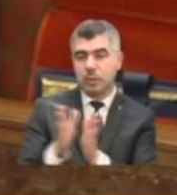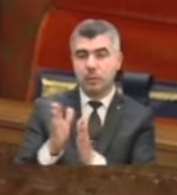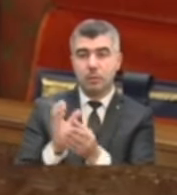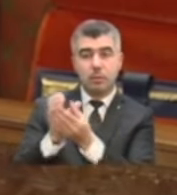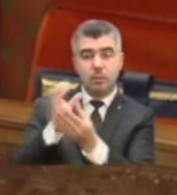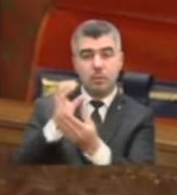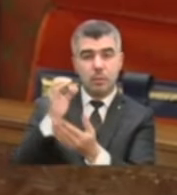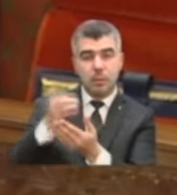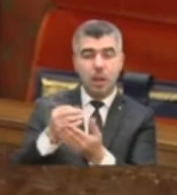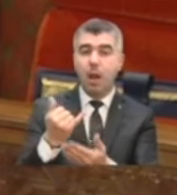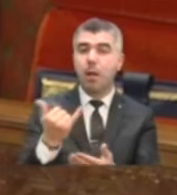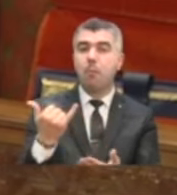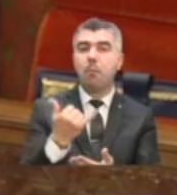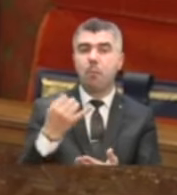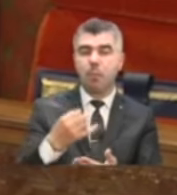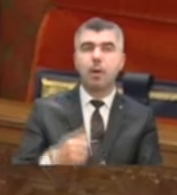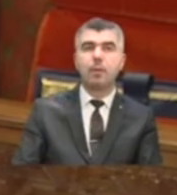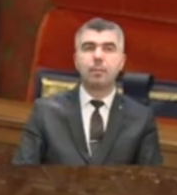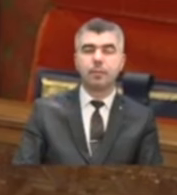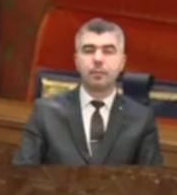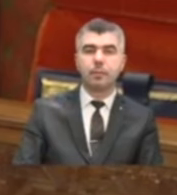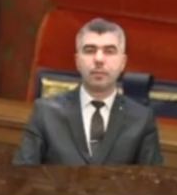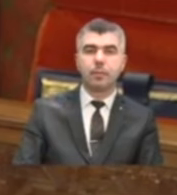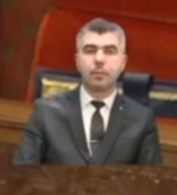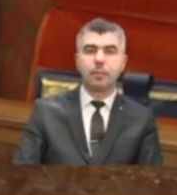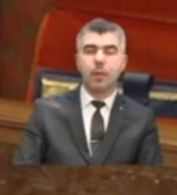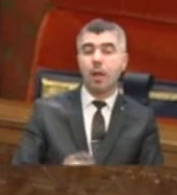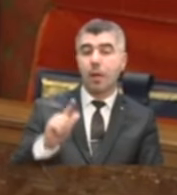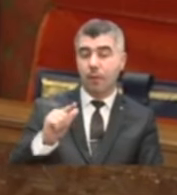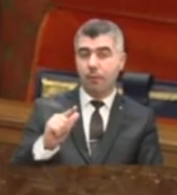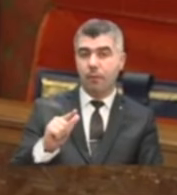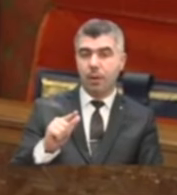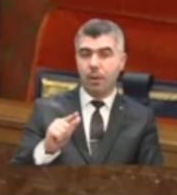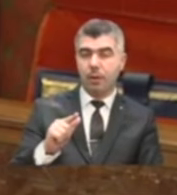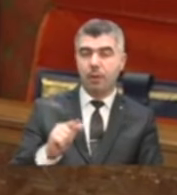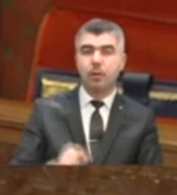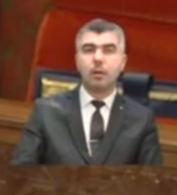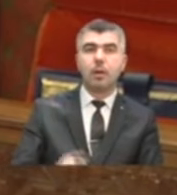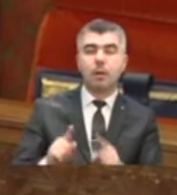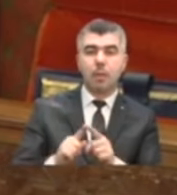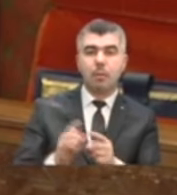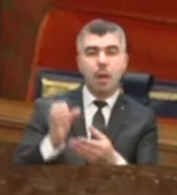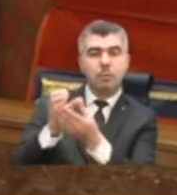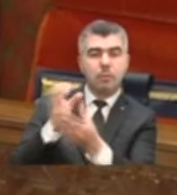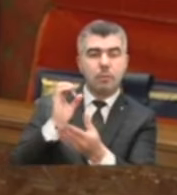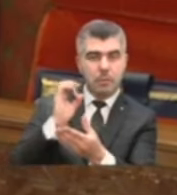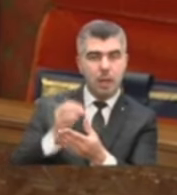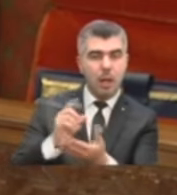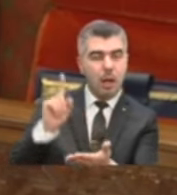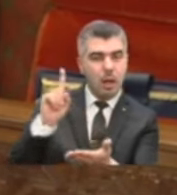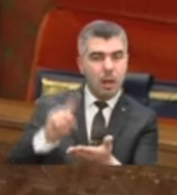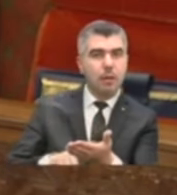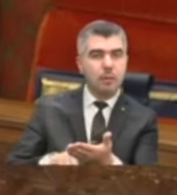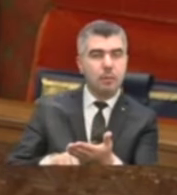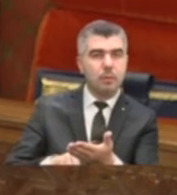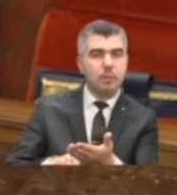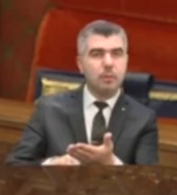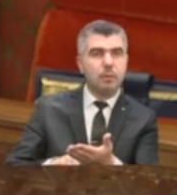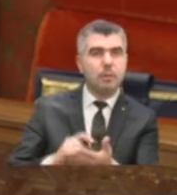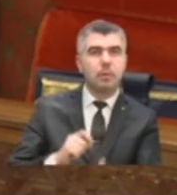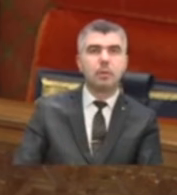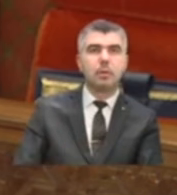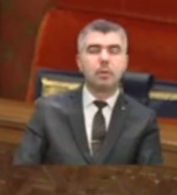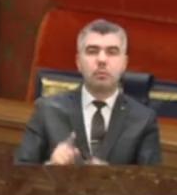هام فيه، حيث يمكن مقارنه هذا النقل المزدوج مع الدور الذي يلعبه او